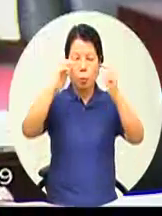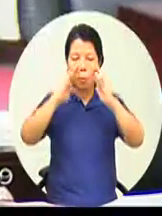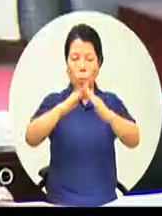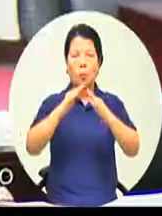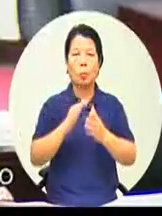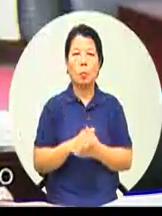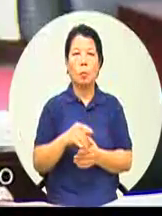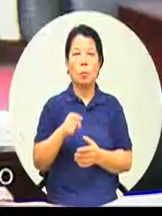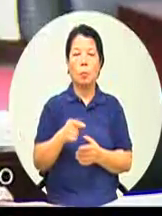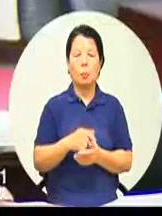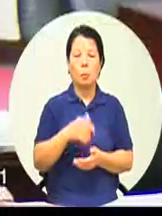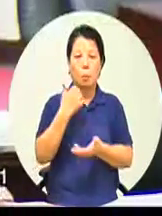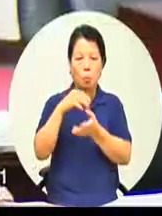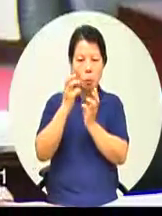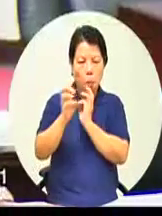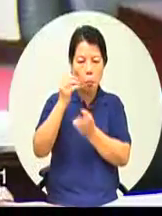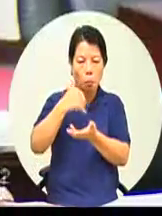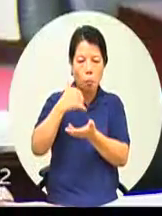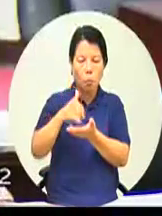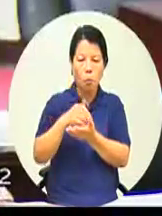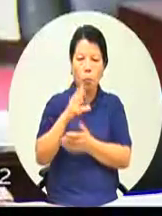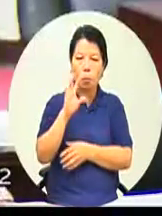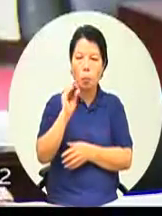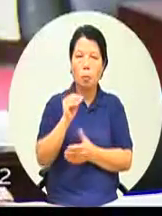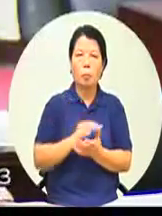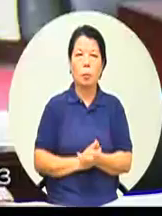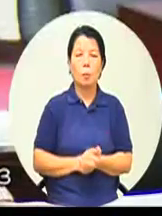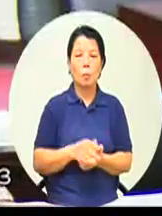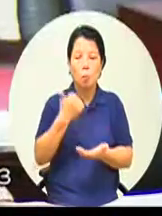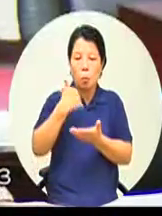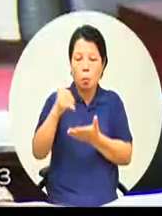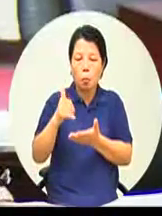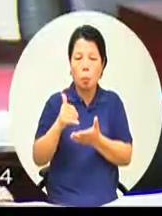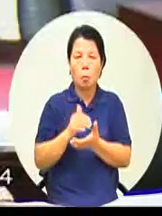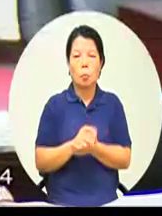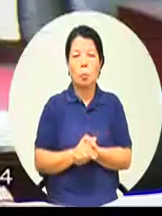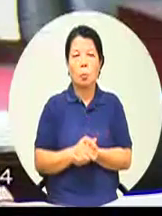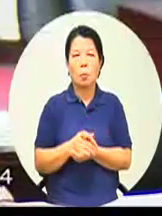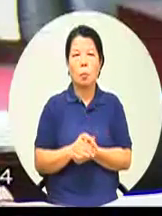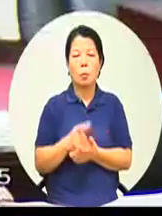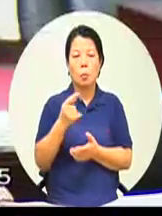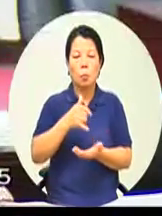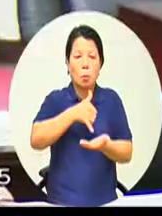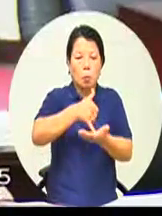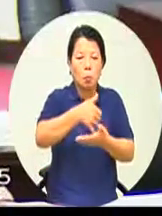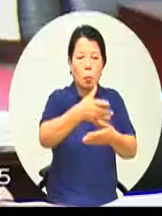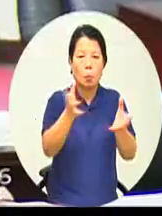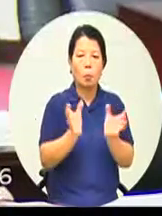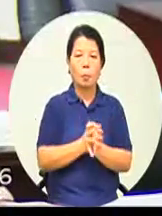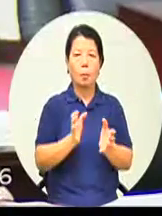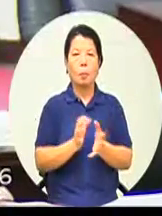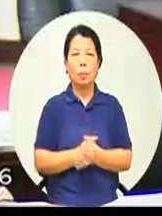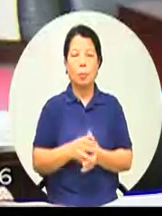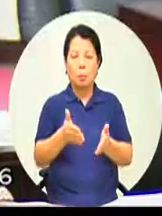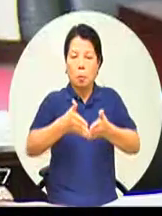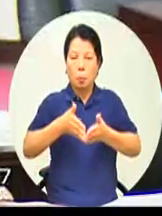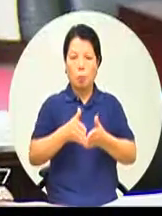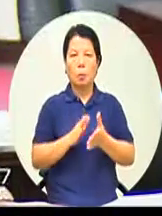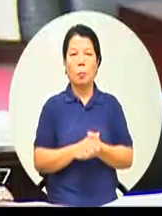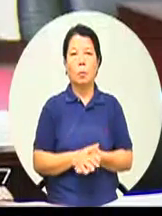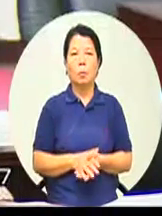边我们精算出来了没有？那我们算出来大概我们的弱势家庭需要